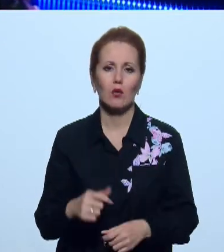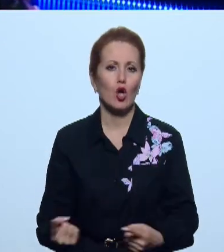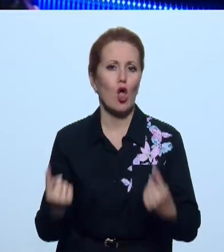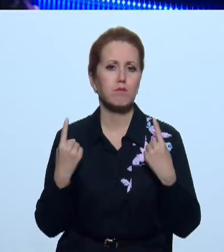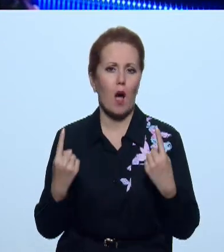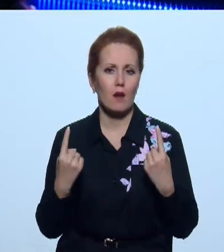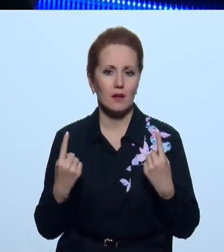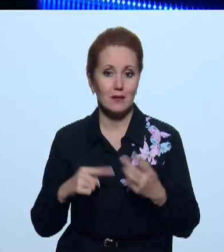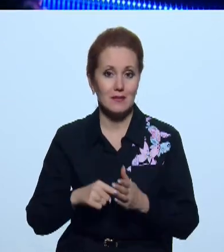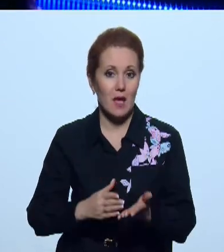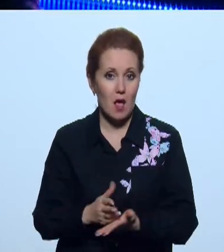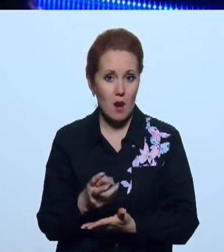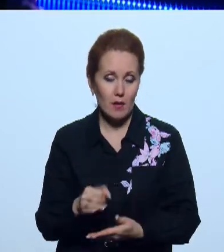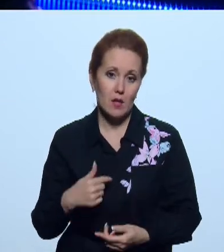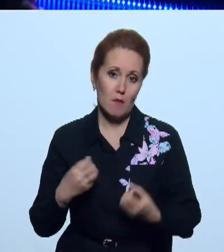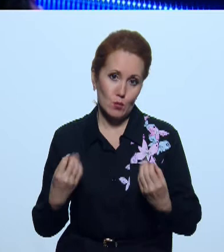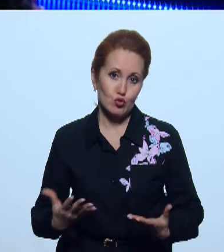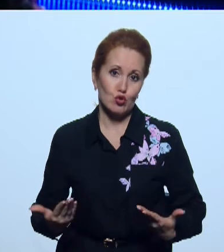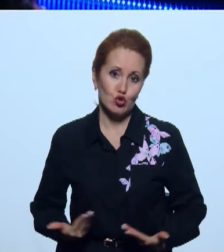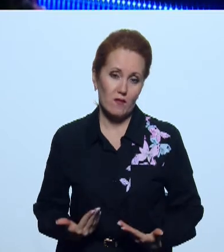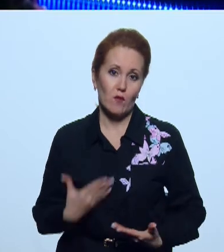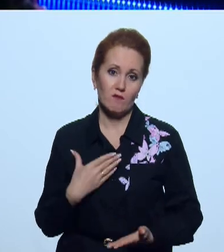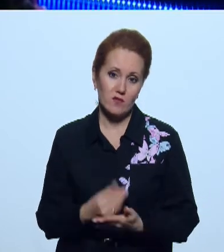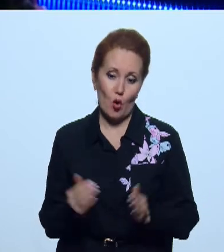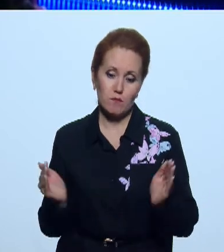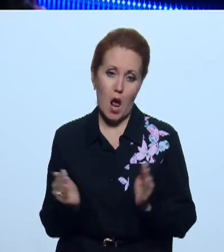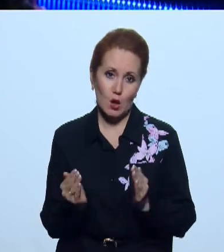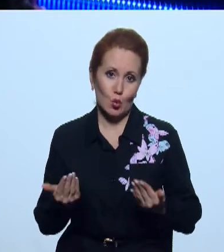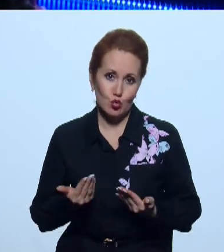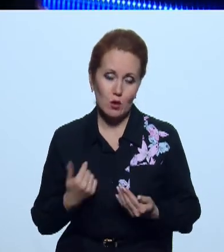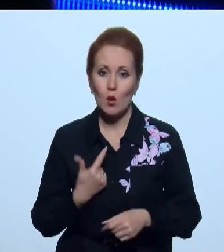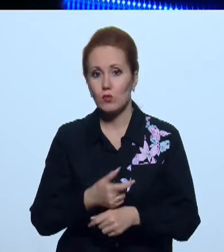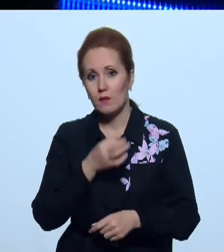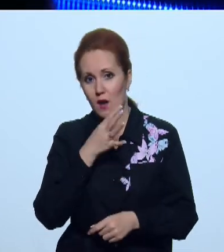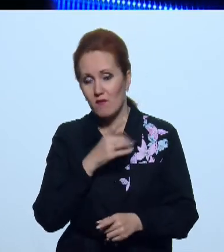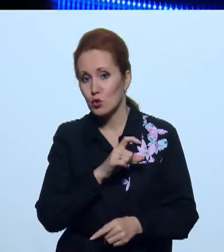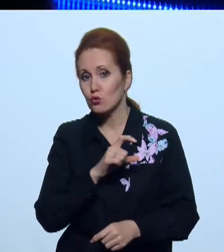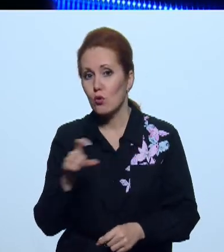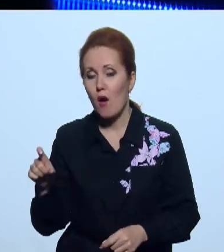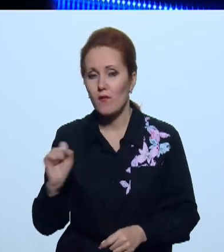глобальных, может быть, целей, я просто живу вот свою маленькую жизнь. Мне очень нравятся слова